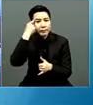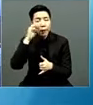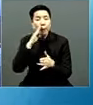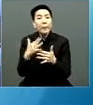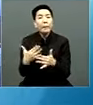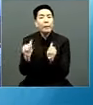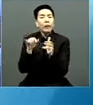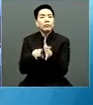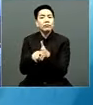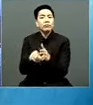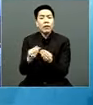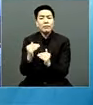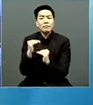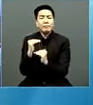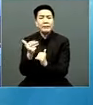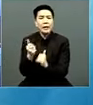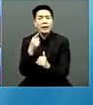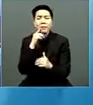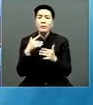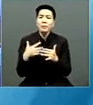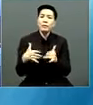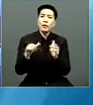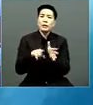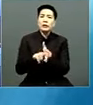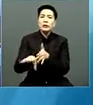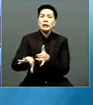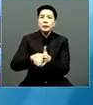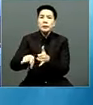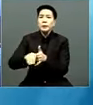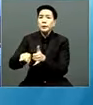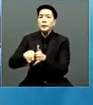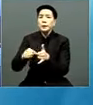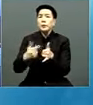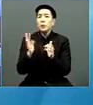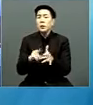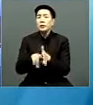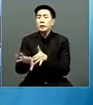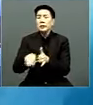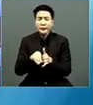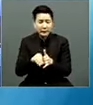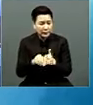ให้มีได้สักเท่าไหร่ถ้ามีได้ประมาณสักมีติดเชื้อใหม่ได้ประมาณสัก